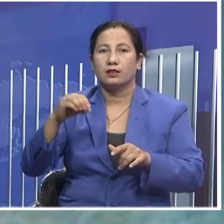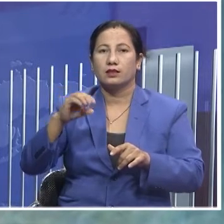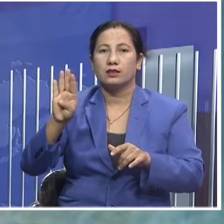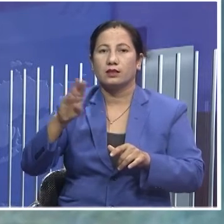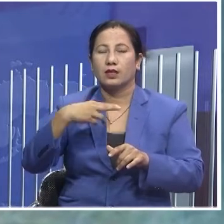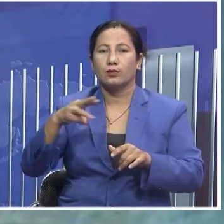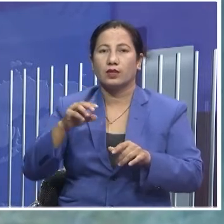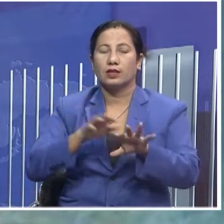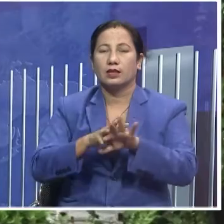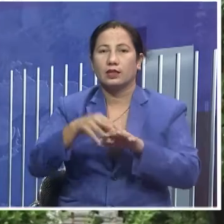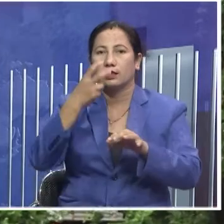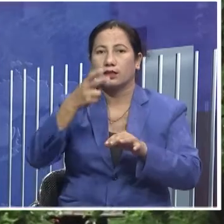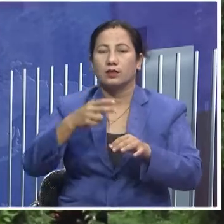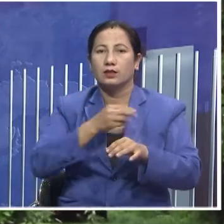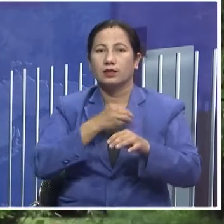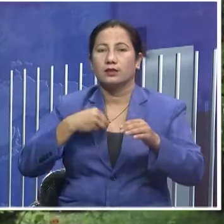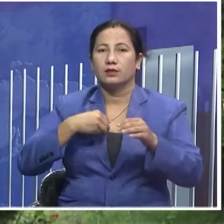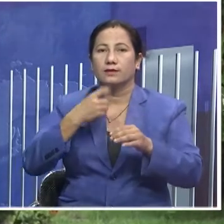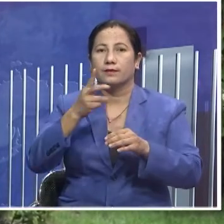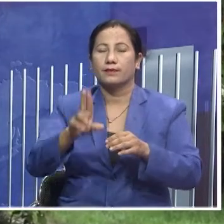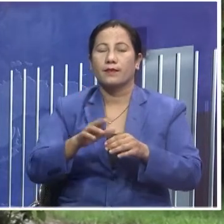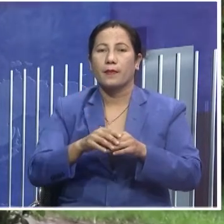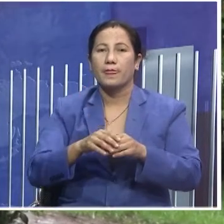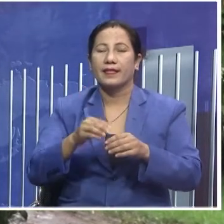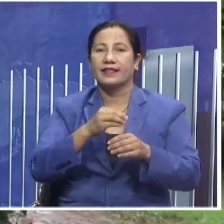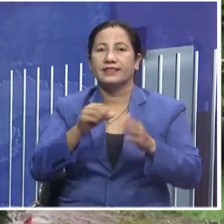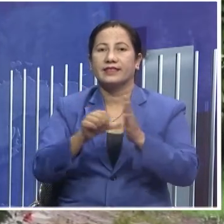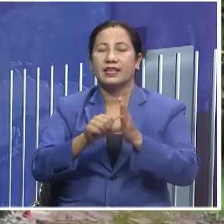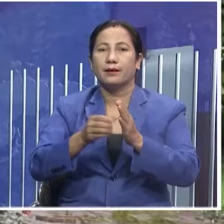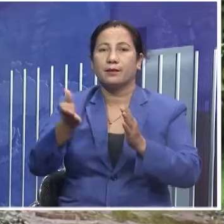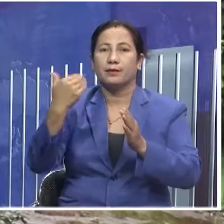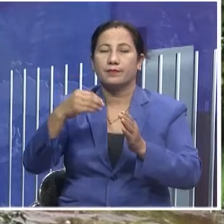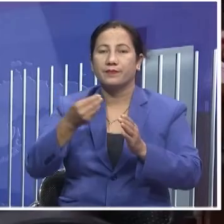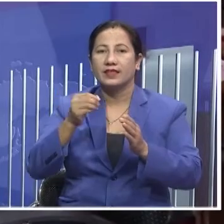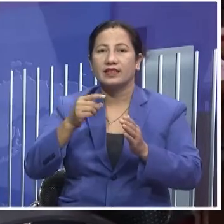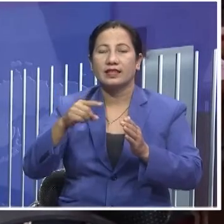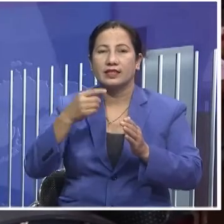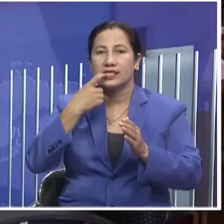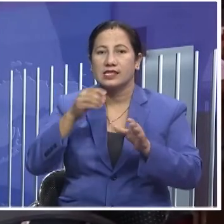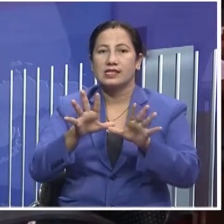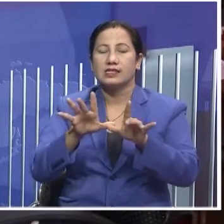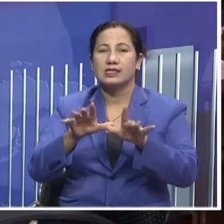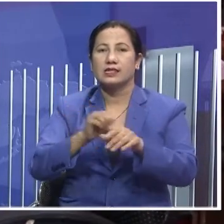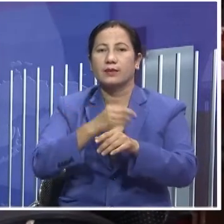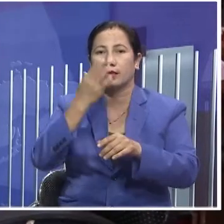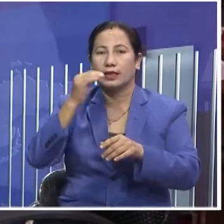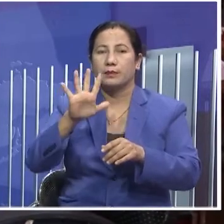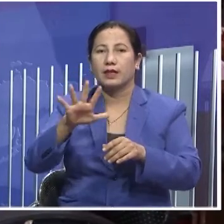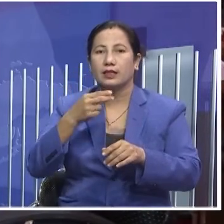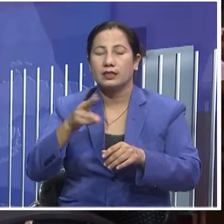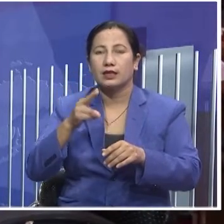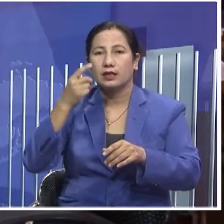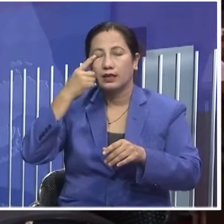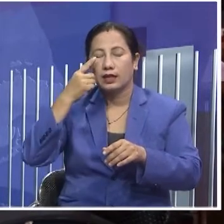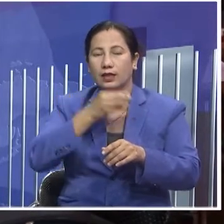हुन सक्ने चिकित्सकहरूको ठम्याइ छ। जिल्लामा पछिल्लो केही दिन यता सेतो पुतलीका सङ्क्रमणका कारण 5 जना बिरामीहरू